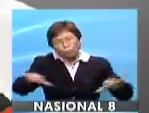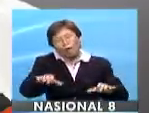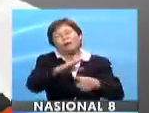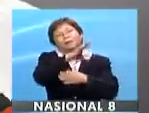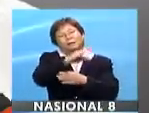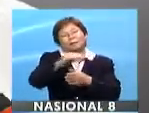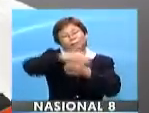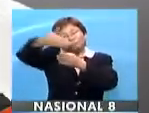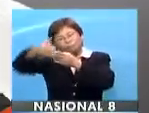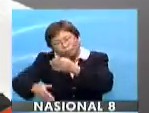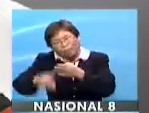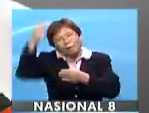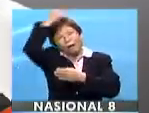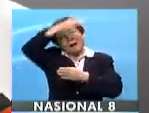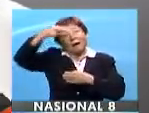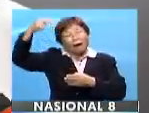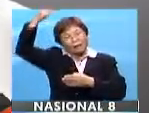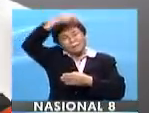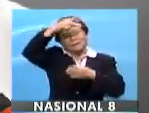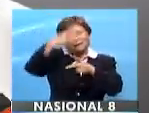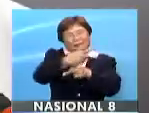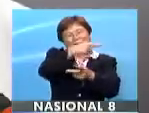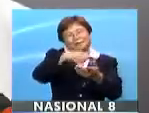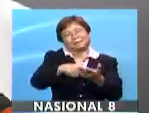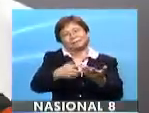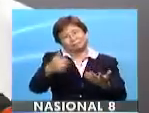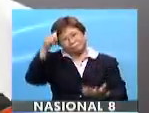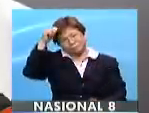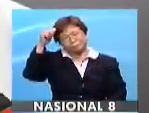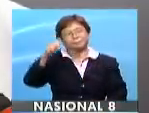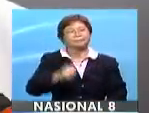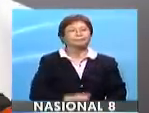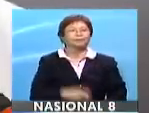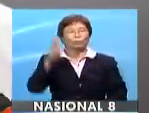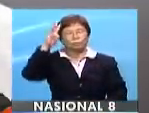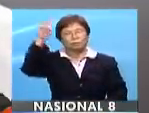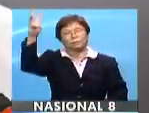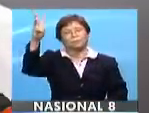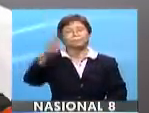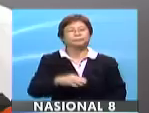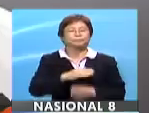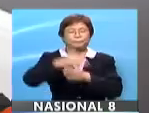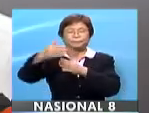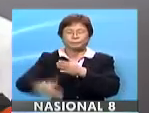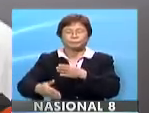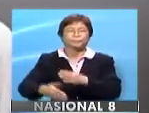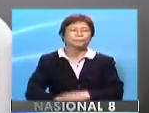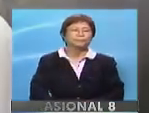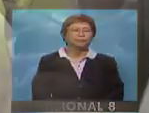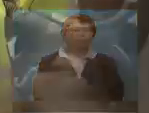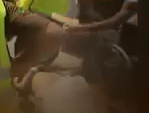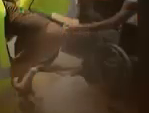menyempurnakan haji, manasik haji pada kali ini insya-Allah. Sekian, wassalamualaikum warahmatullahi wabarakatuh.